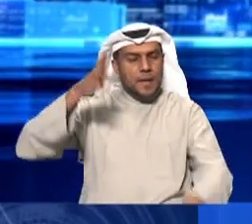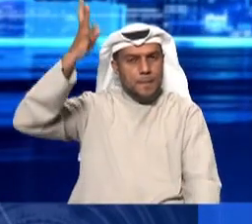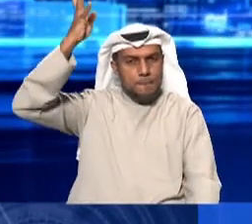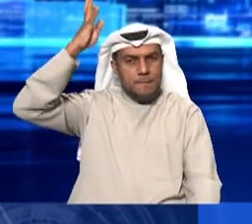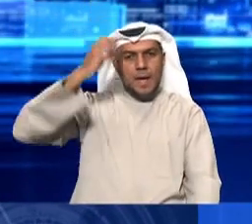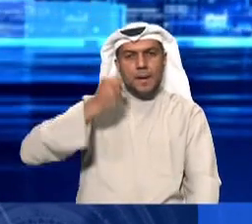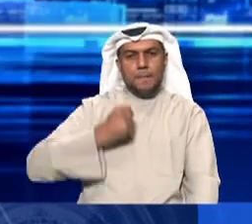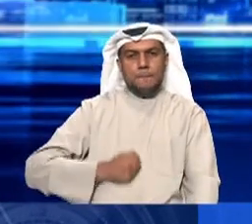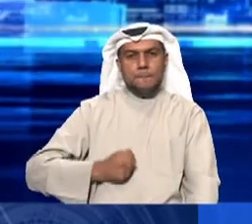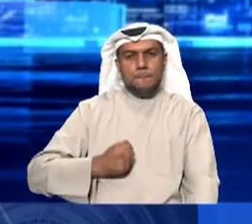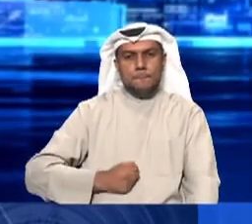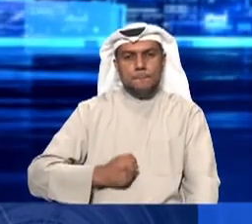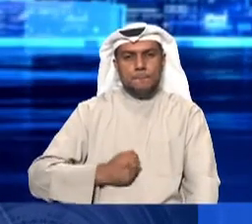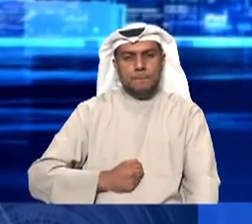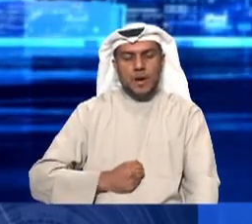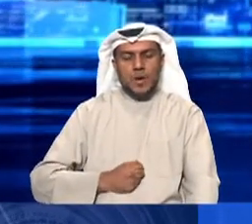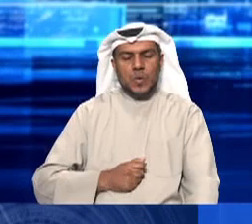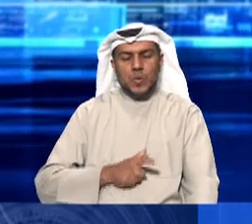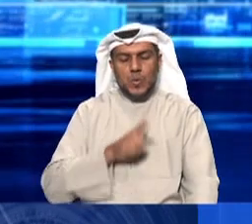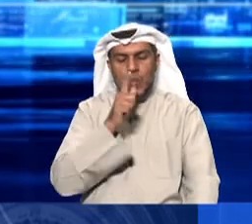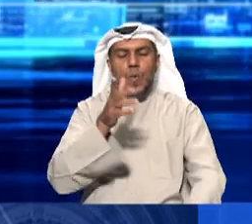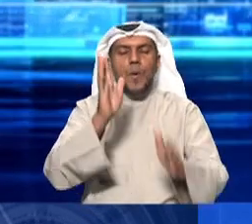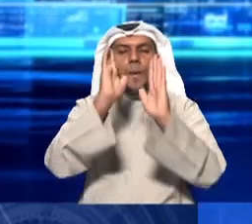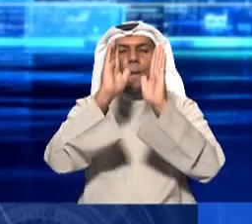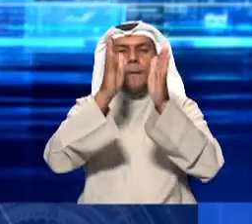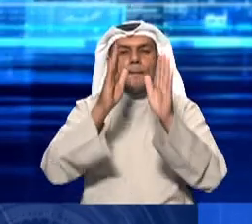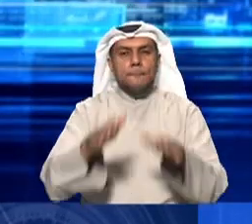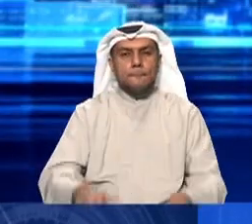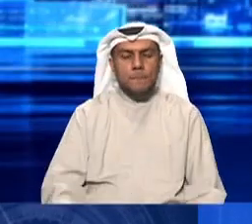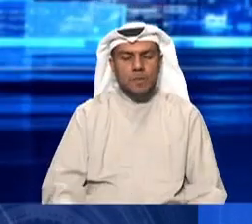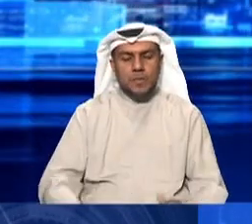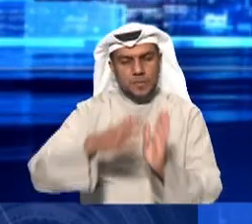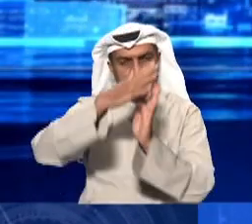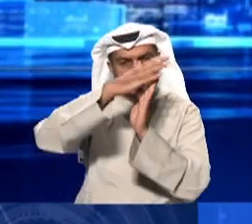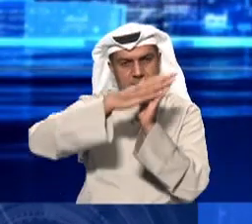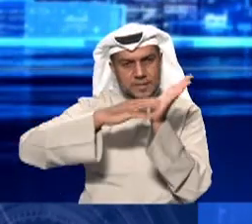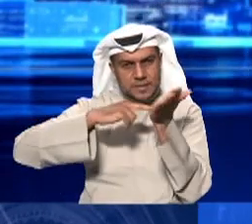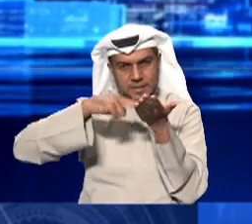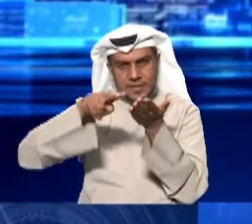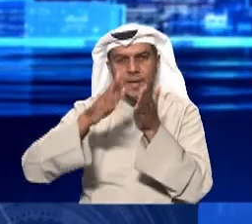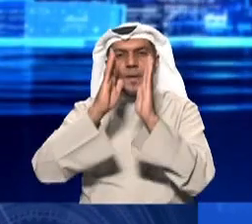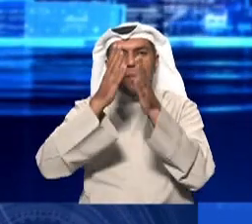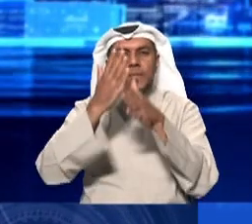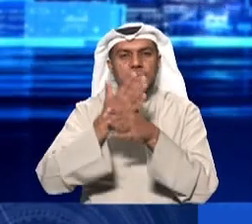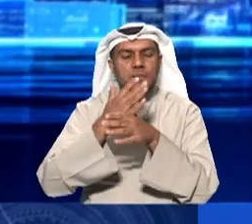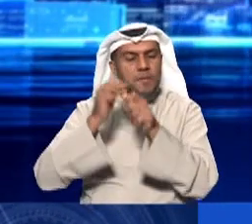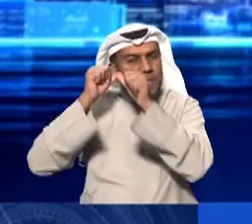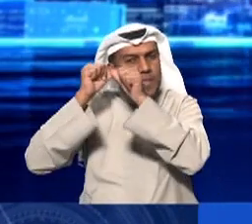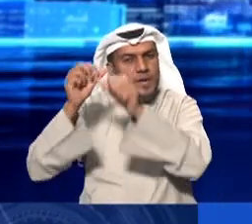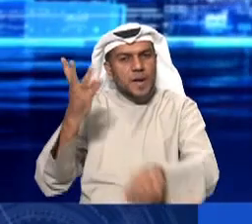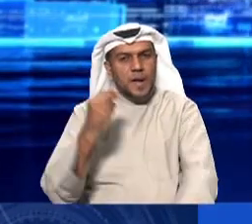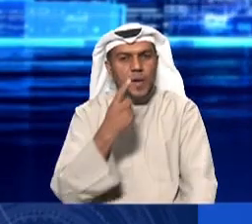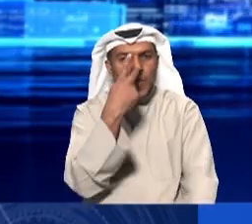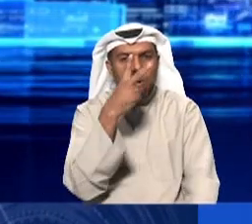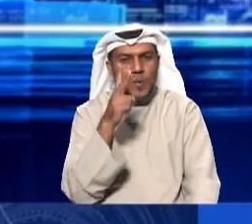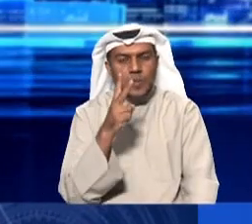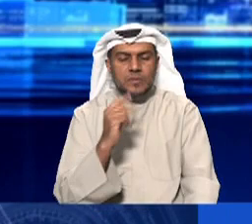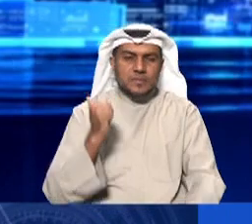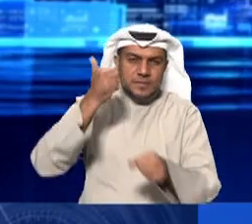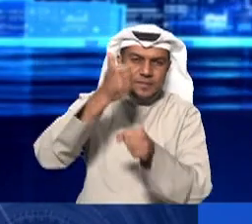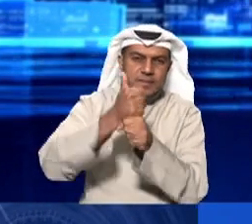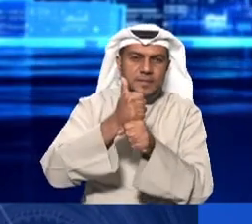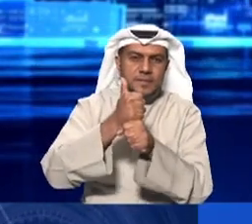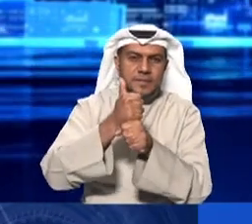الخليفة ملك مملكة البحرين الشقيقة، ضمن سمو خالص تهنئة بمناسبة الذكرى 21 لتولي